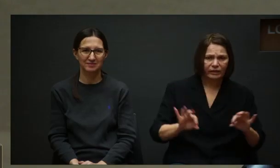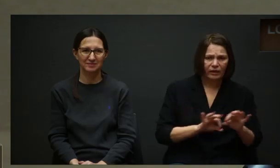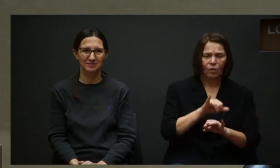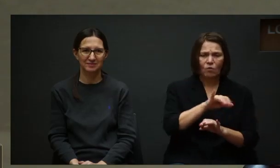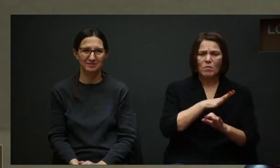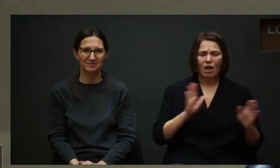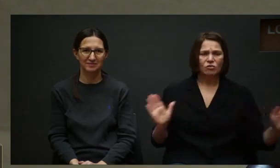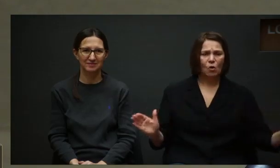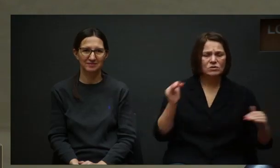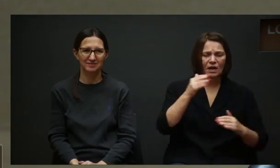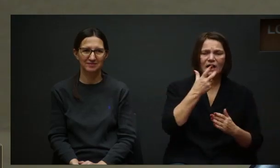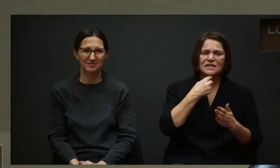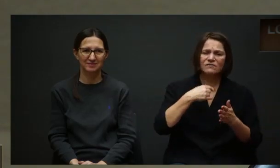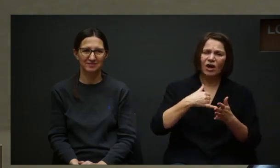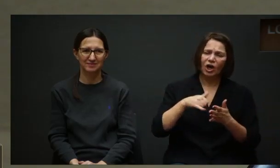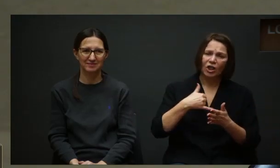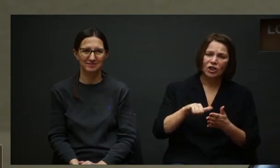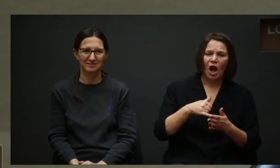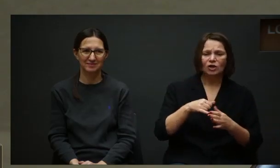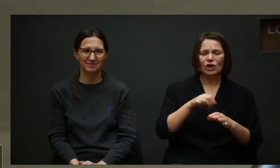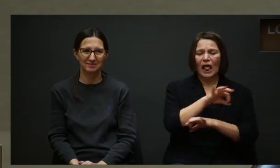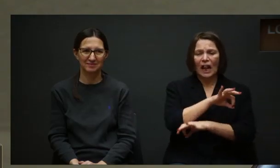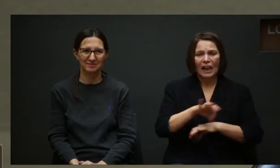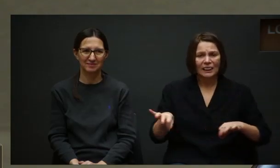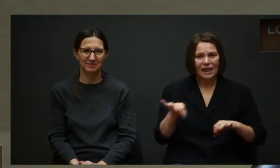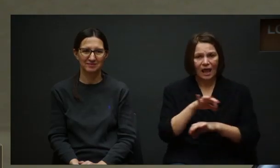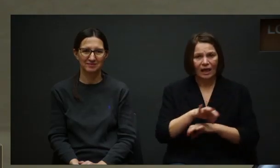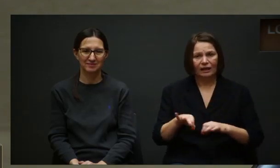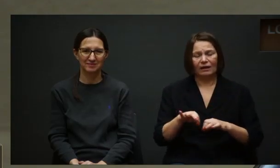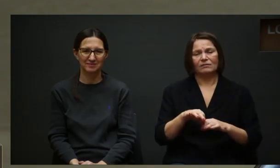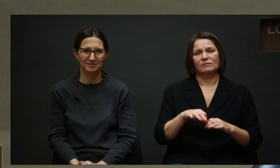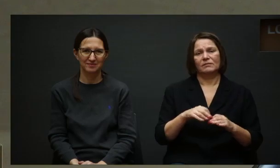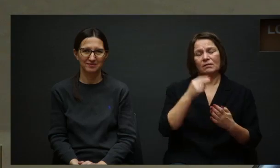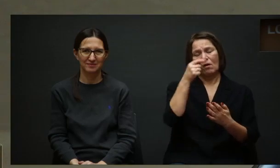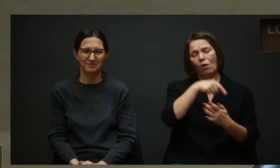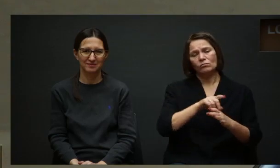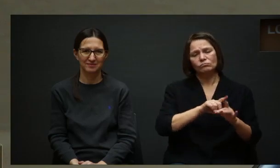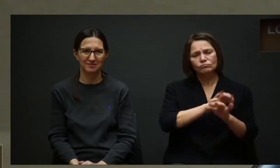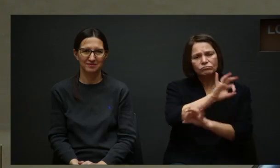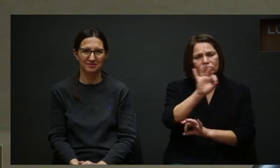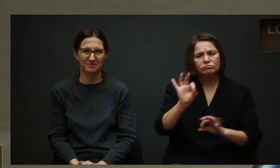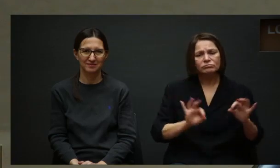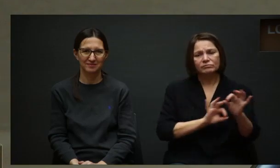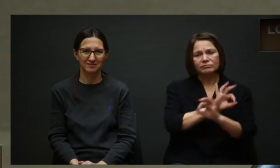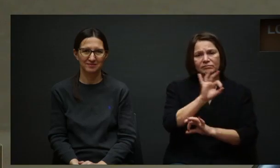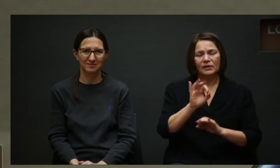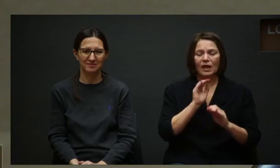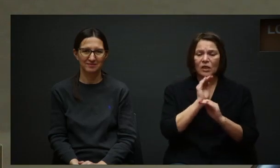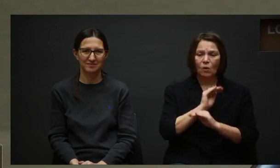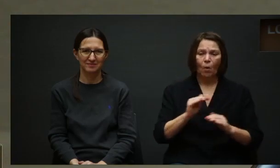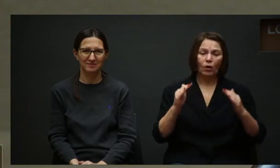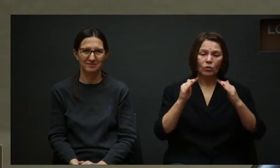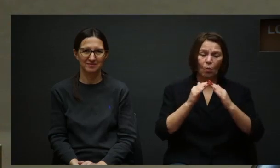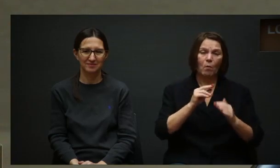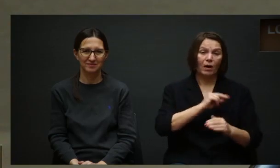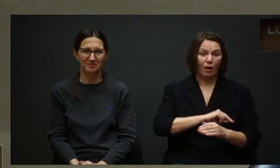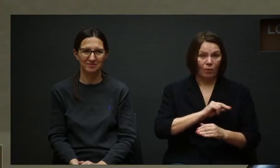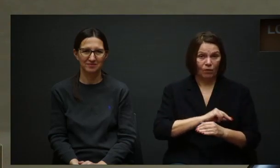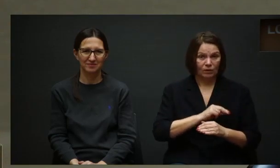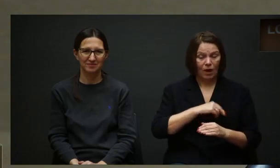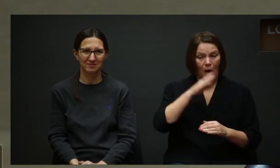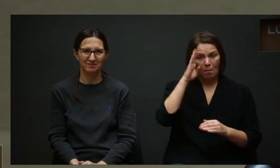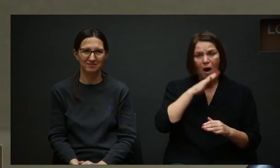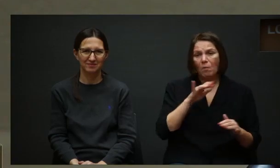красивые карандашики, линеечки. Вот, картинки, и он сидел, что-то такое, тихонечко, дедушка работает. Папа